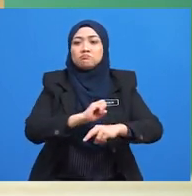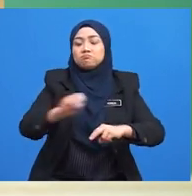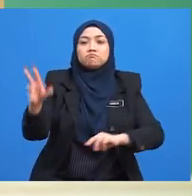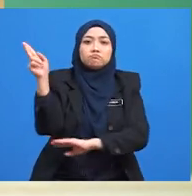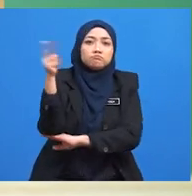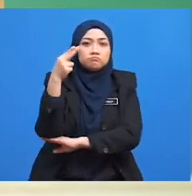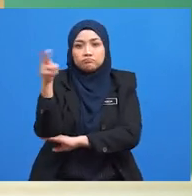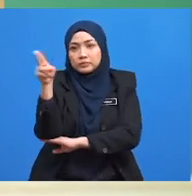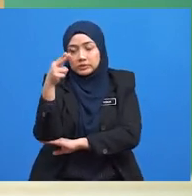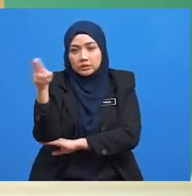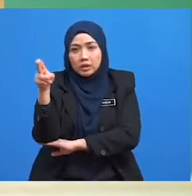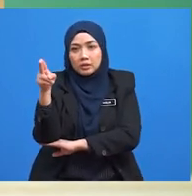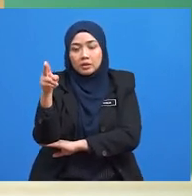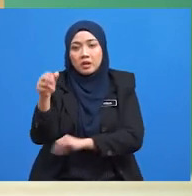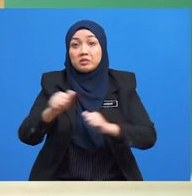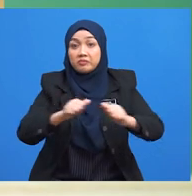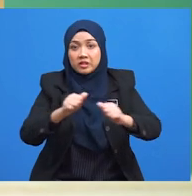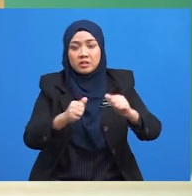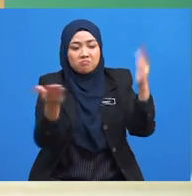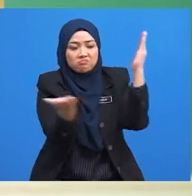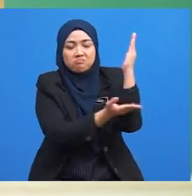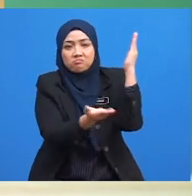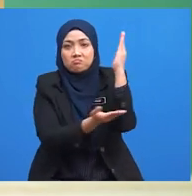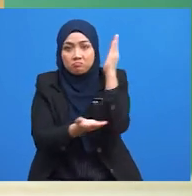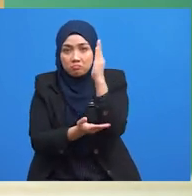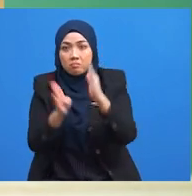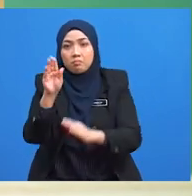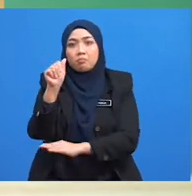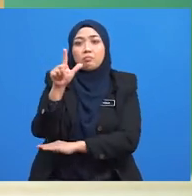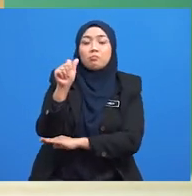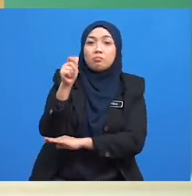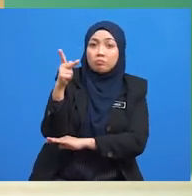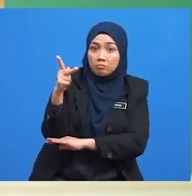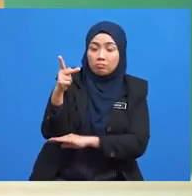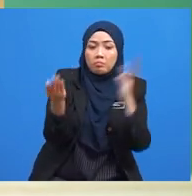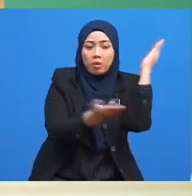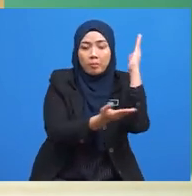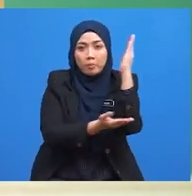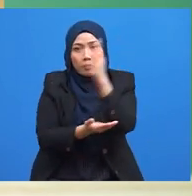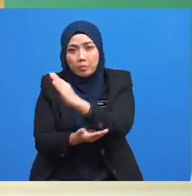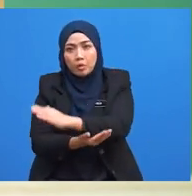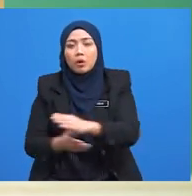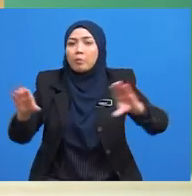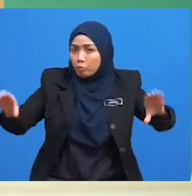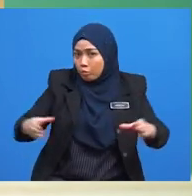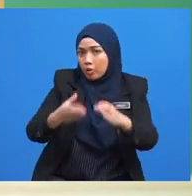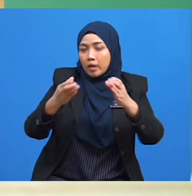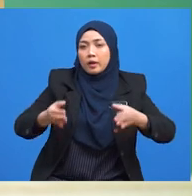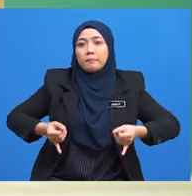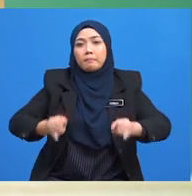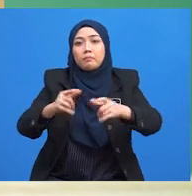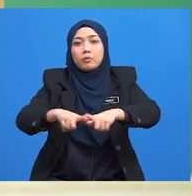aktiviti pembalakan, pembukaan pertanian ladang secara besar-besaran, pembinaan lebuh raya